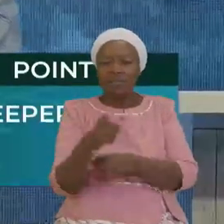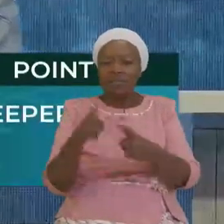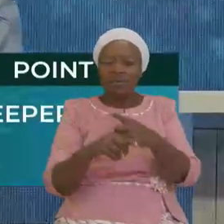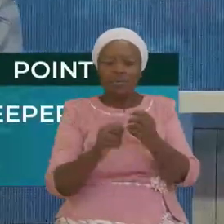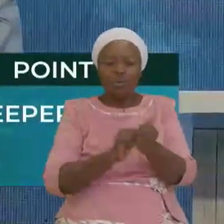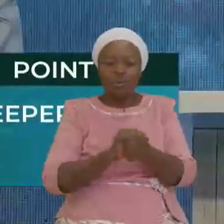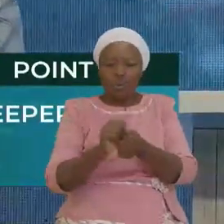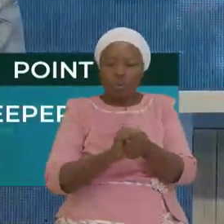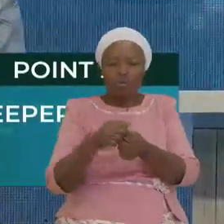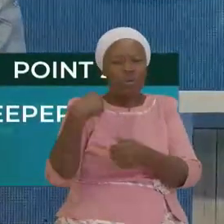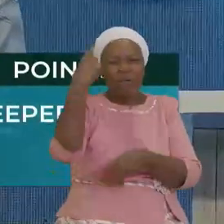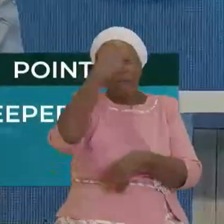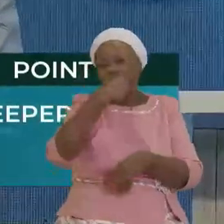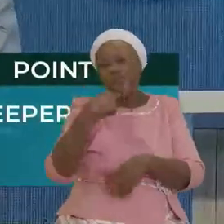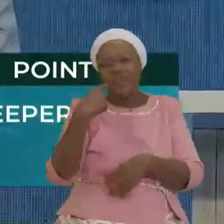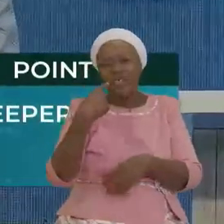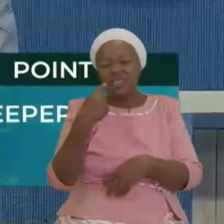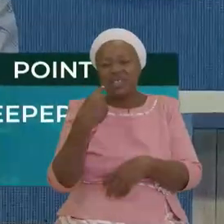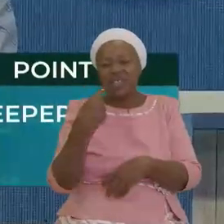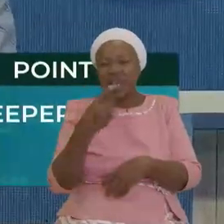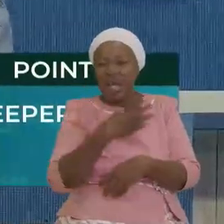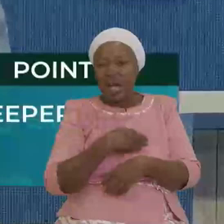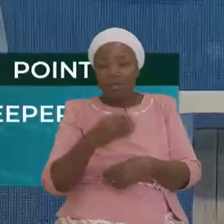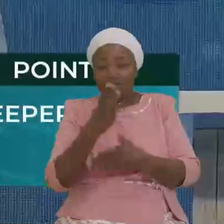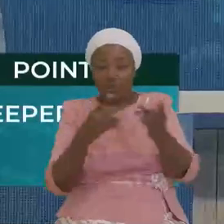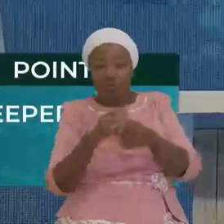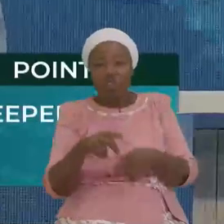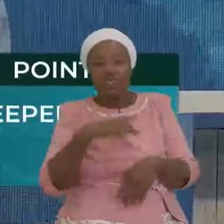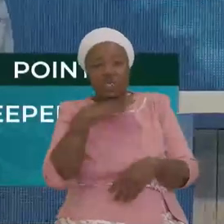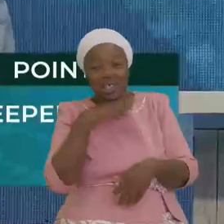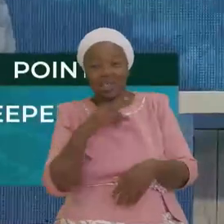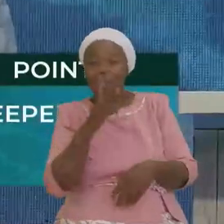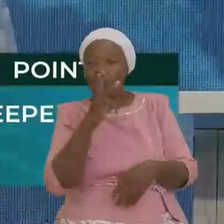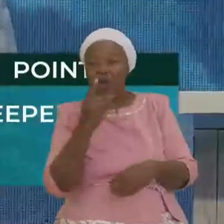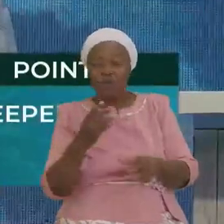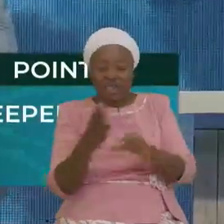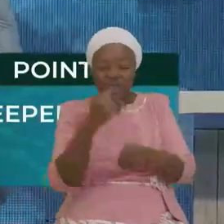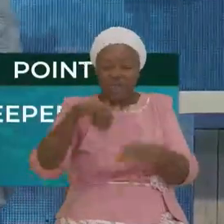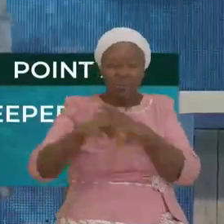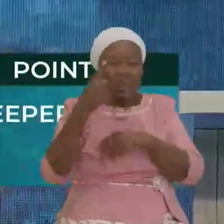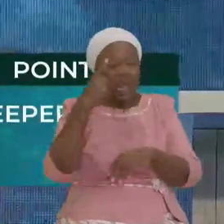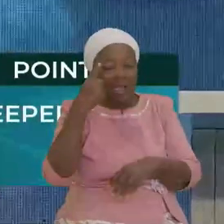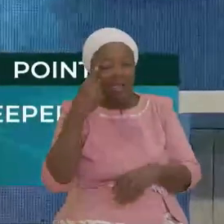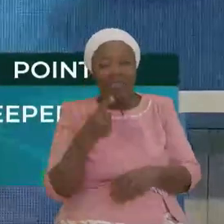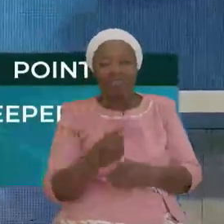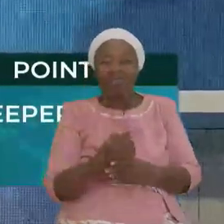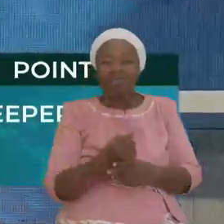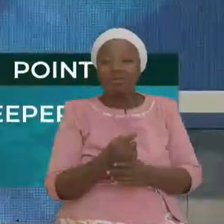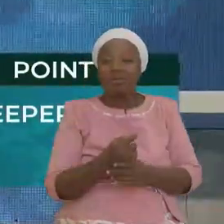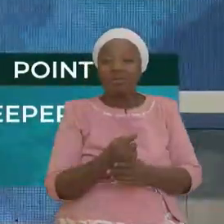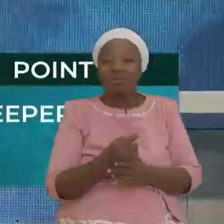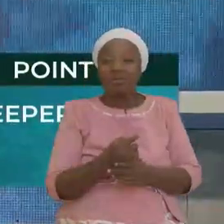Et il utilise l'eau là chaque jour pour se laver le visage, pour se